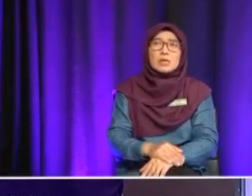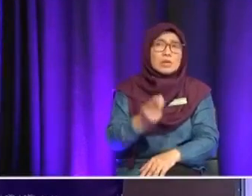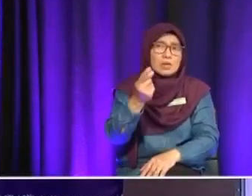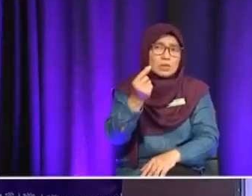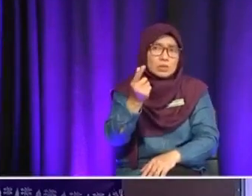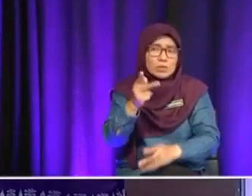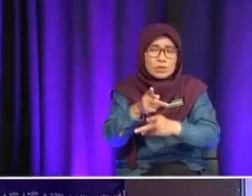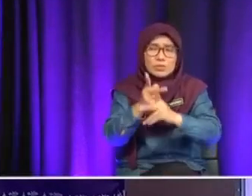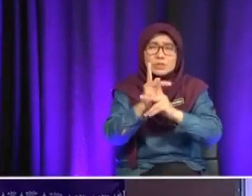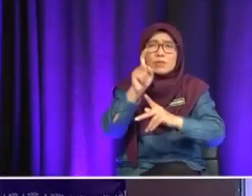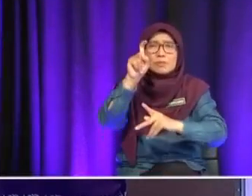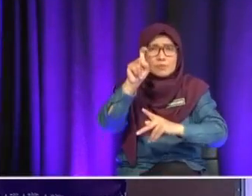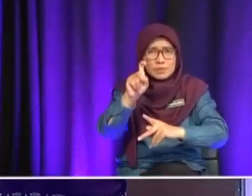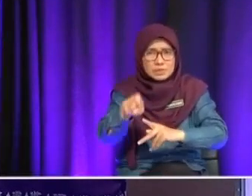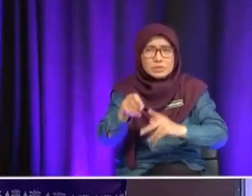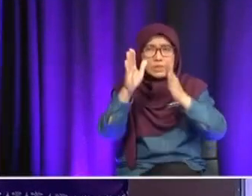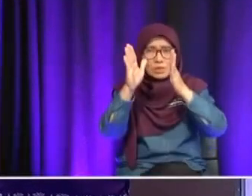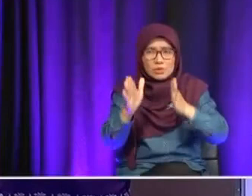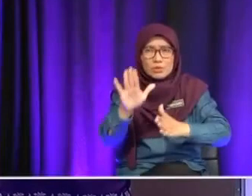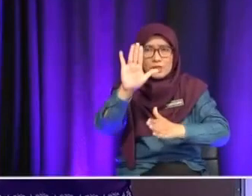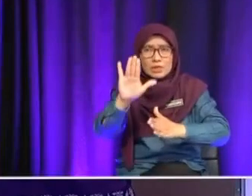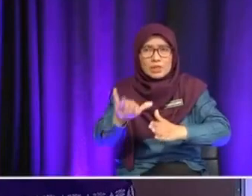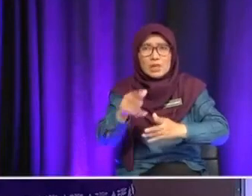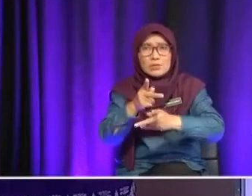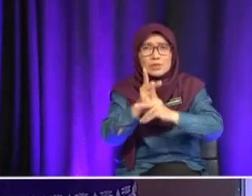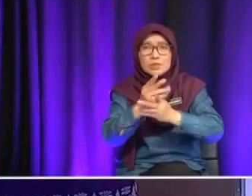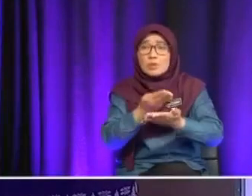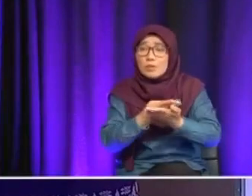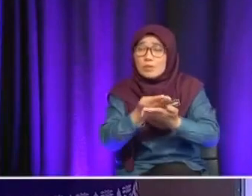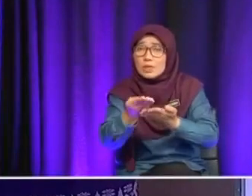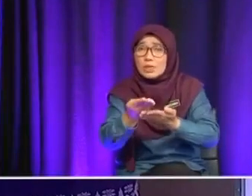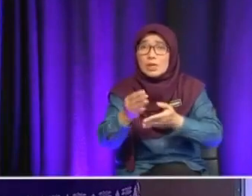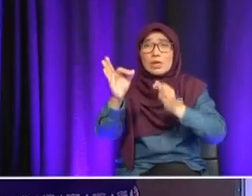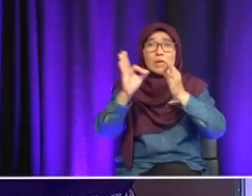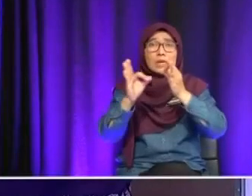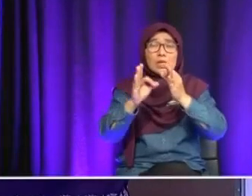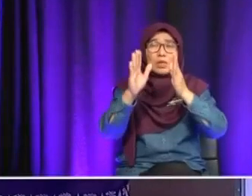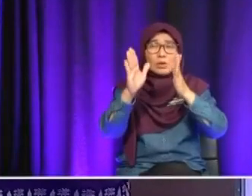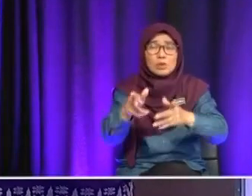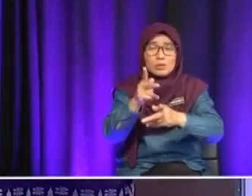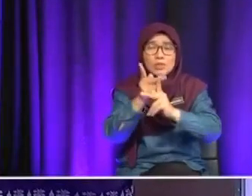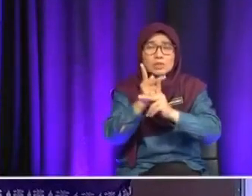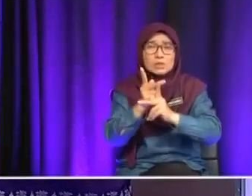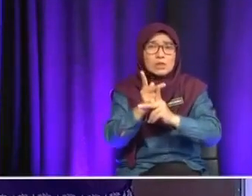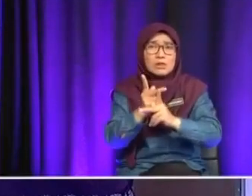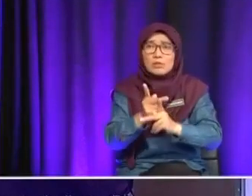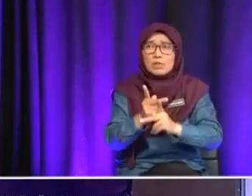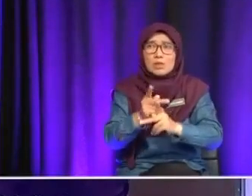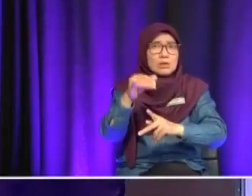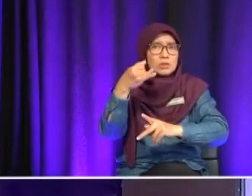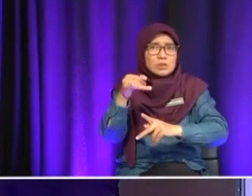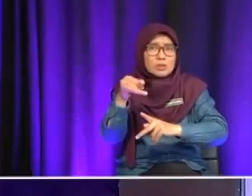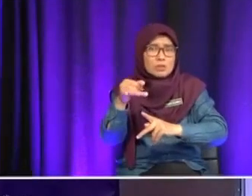dibayar. Okay? Dan sekiranya penghutang ini gagal ataupun tidak boleh